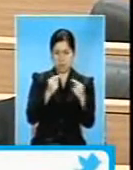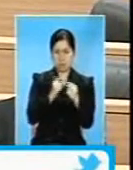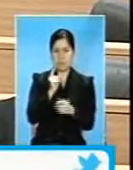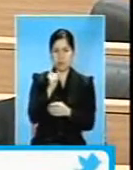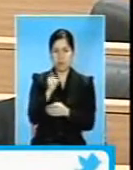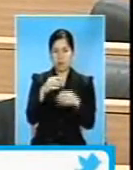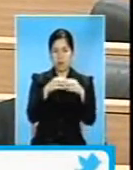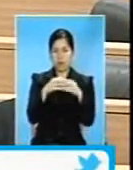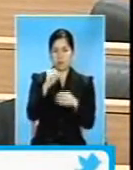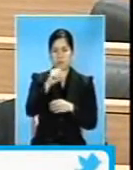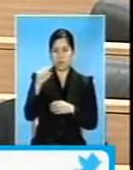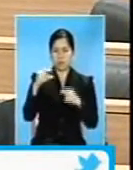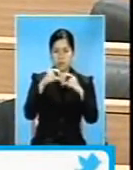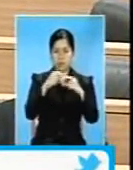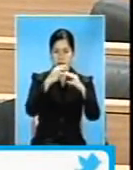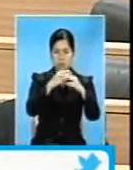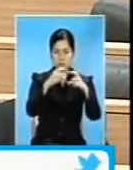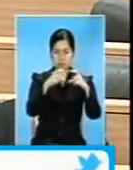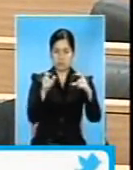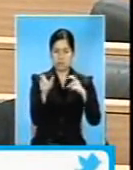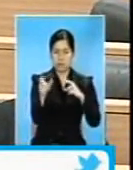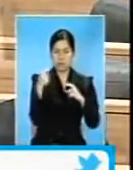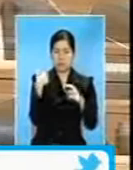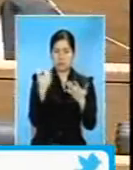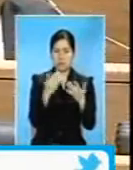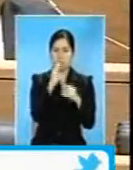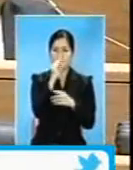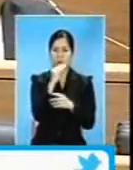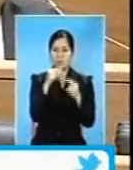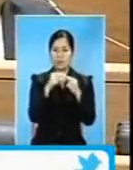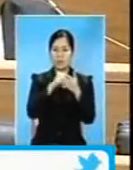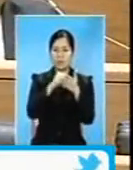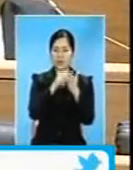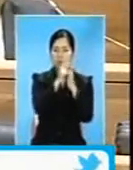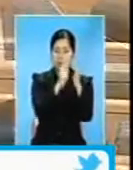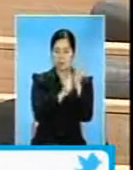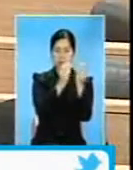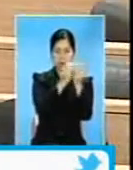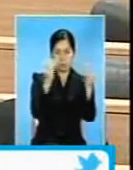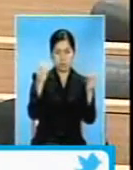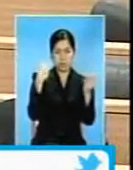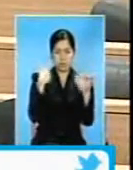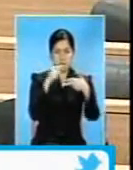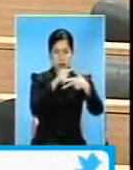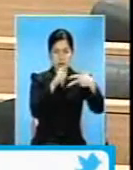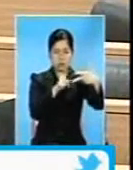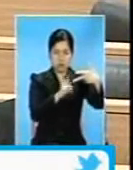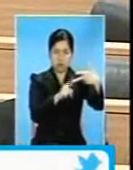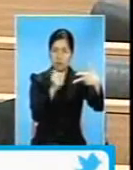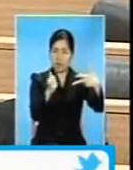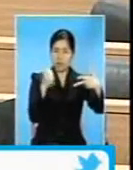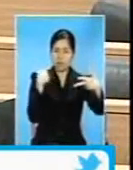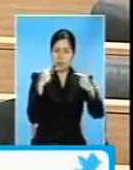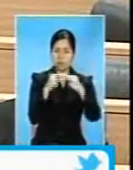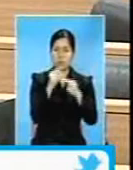ไขรัฐธรรมนูญอีกถือว่า3รัฐธรรมนูญละเมิดและทำผิด รัฐธรรมนูญมาตรา68ซะเองแล้วบ้านเมือง